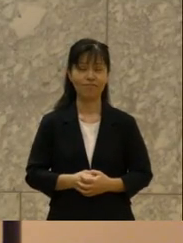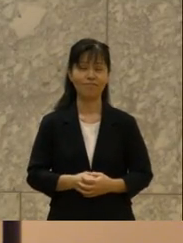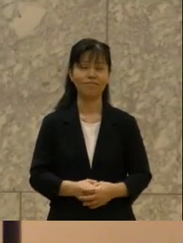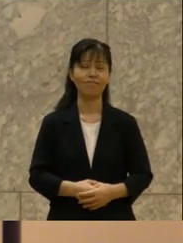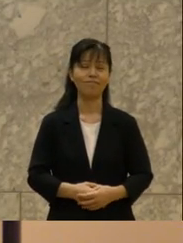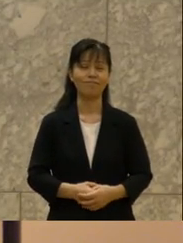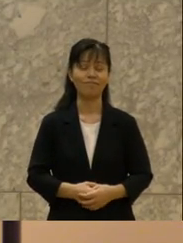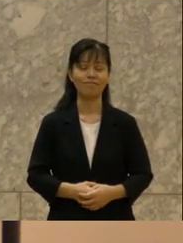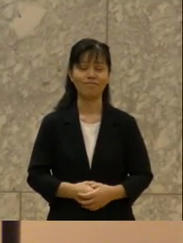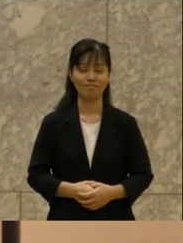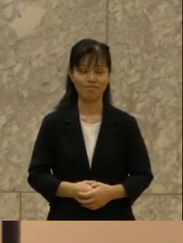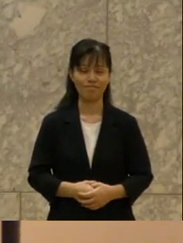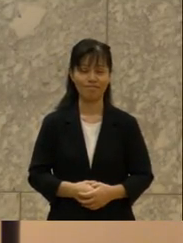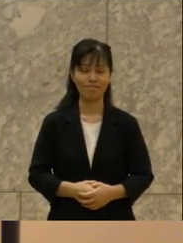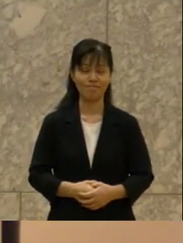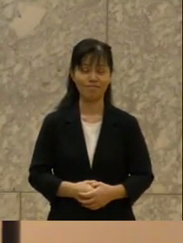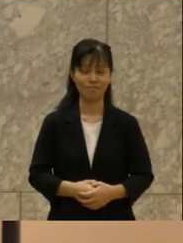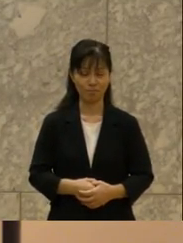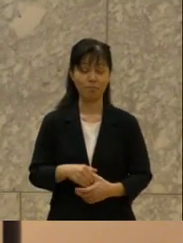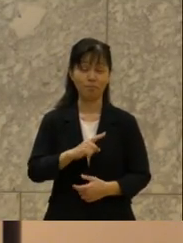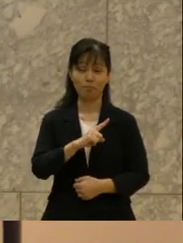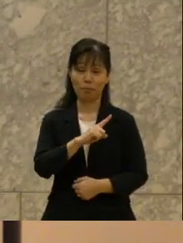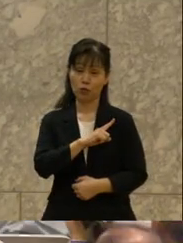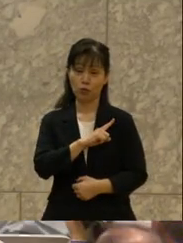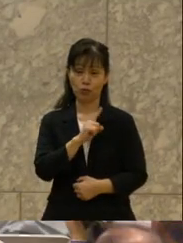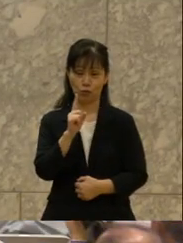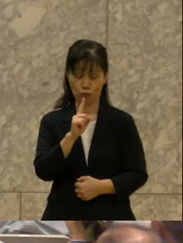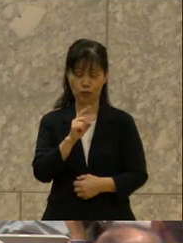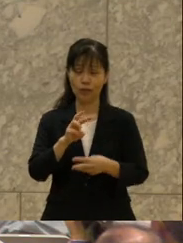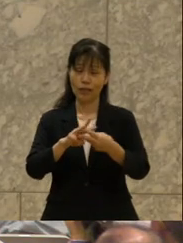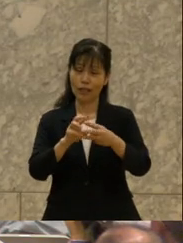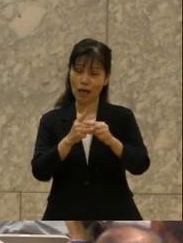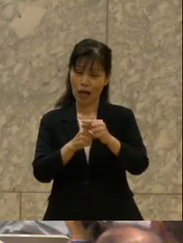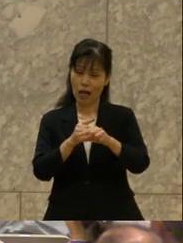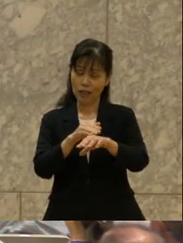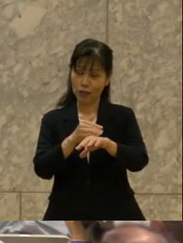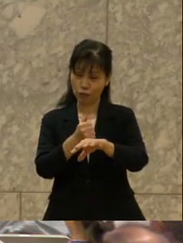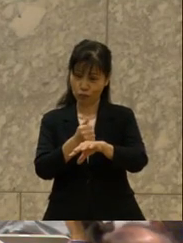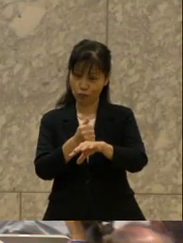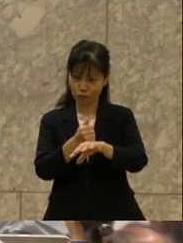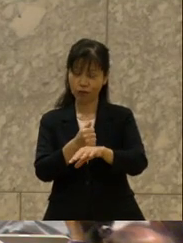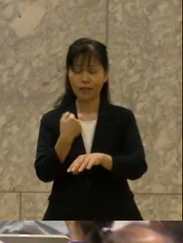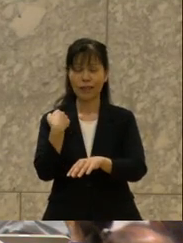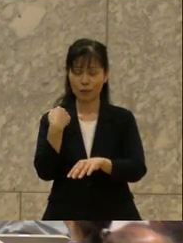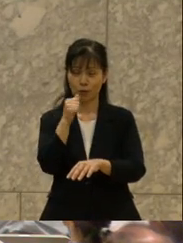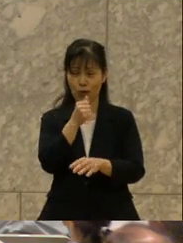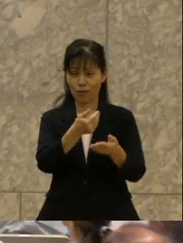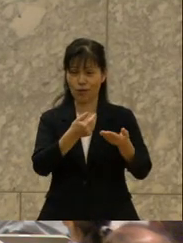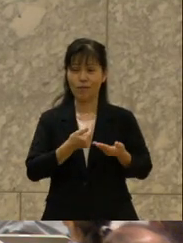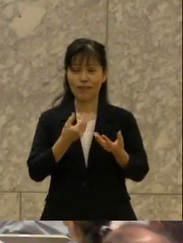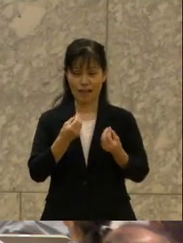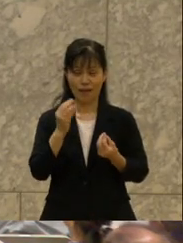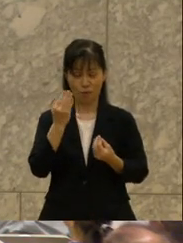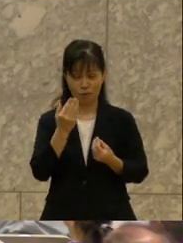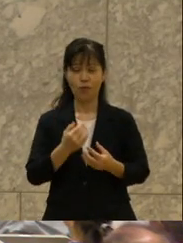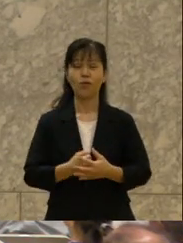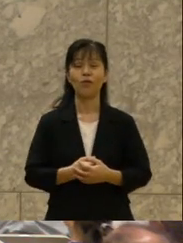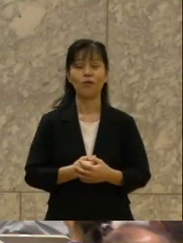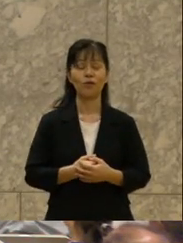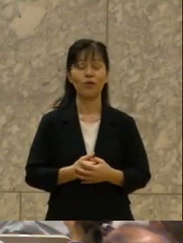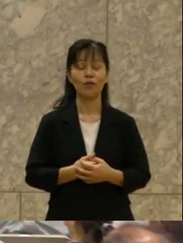でございますさてそれではですねまず最初にいやいや先ほどもご紹介ありましたけども